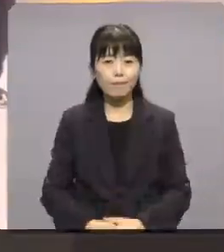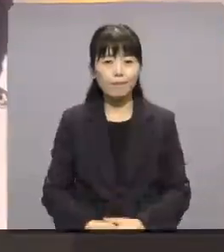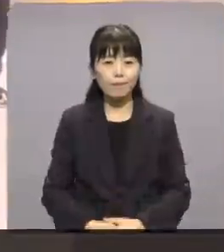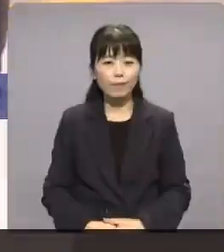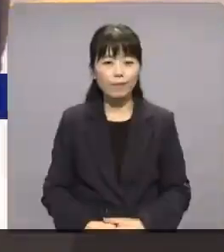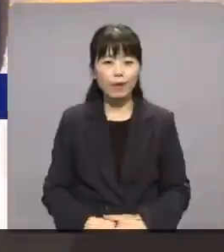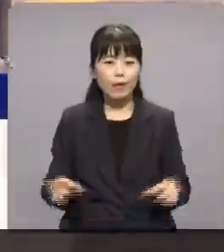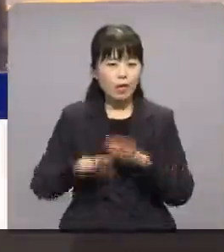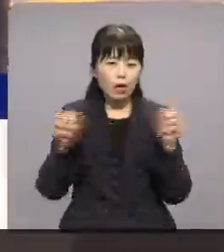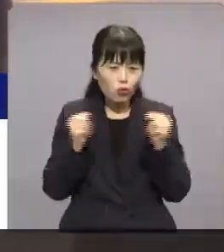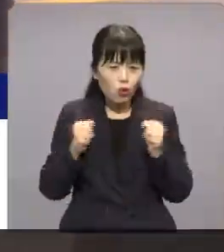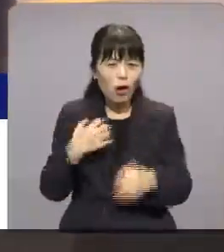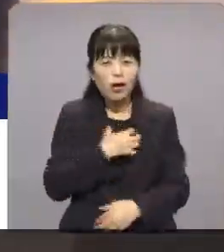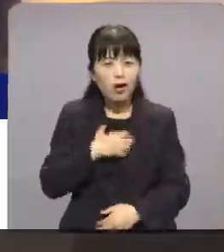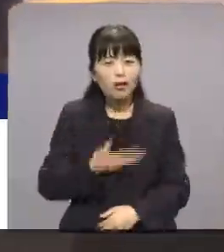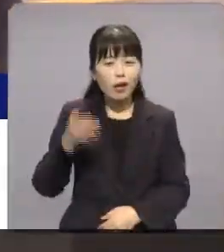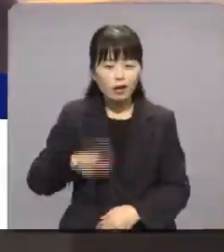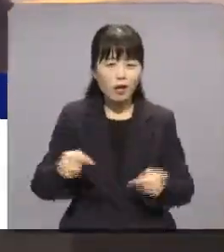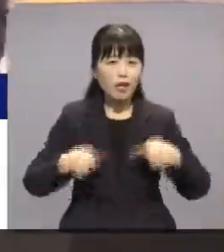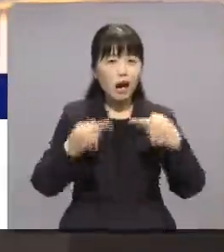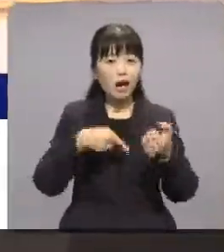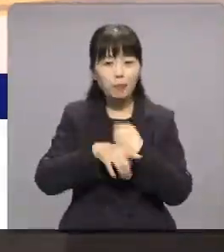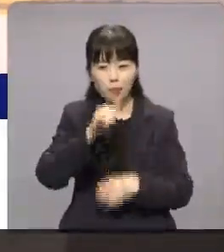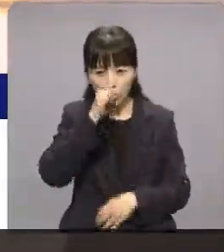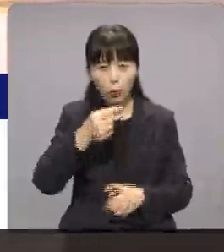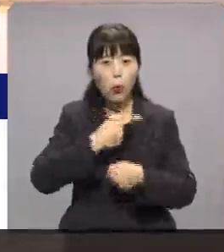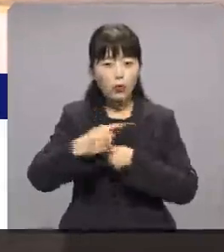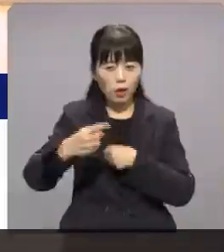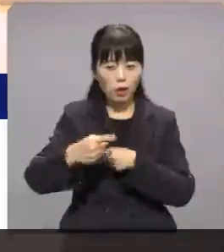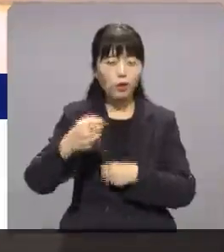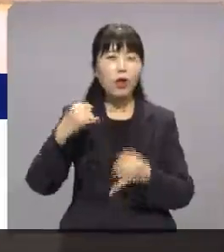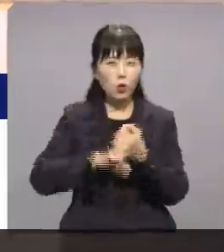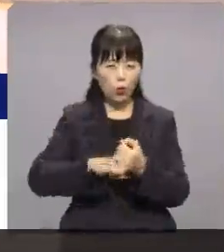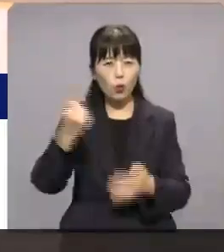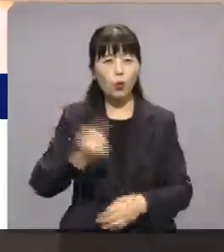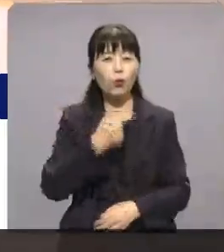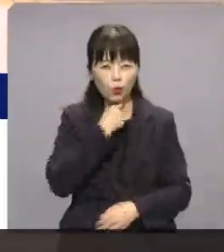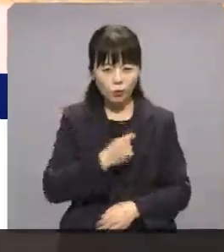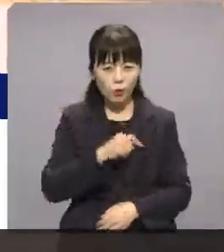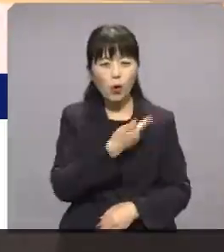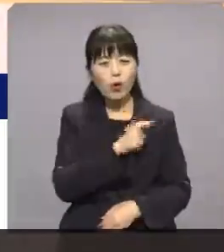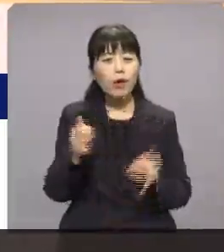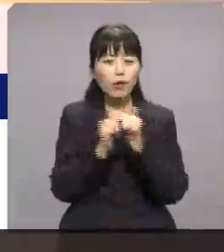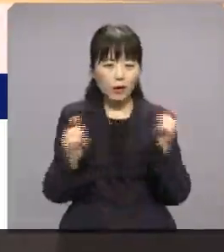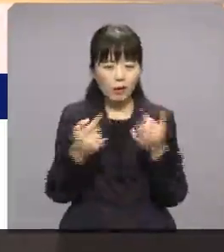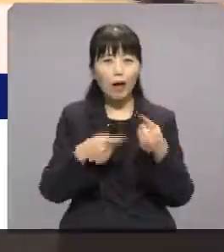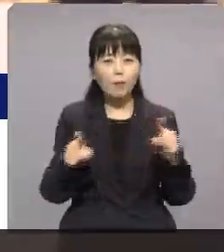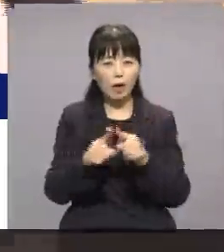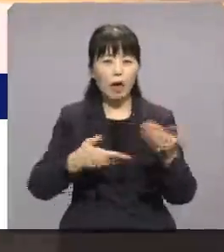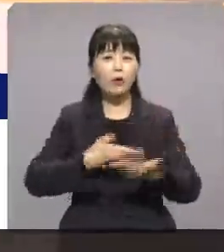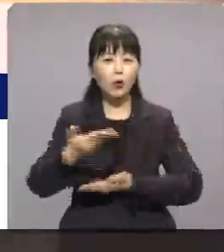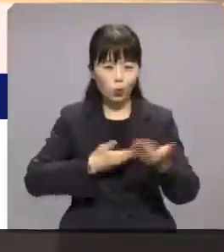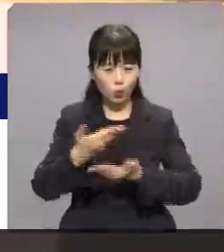아, 날씨가 추워가지고 정말 걱정했는데 참가 의미도 있고 그 다음에 내년에도 꼭 오고 싶고 그 다음에 여러 사람들하고